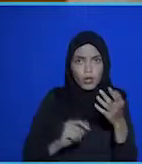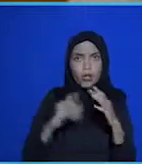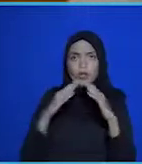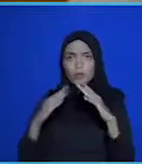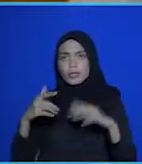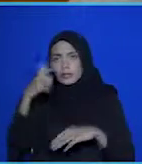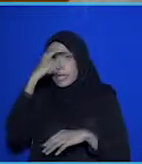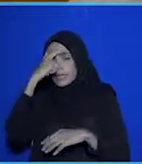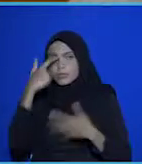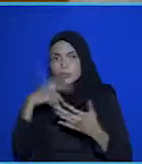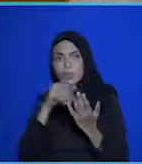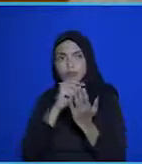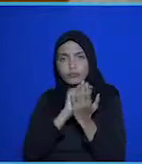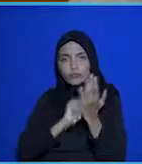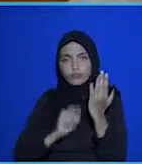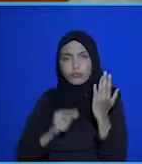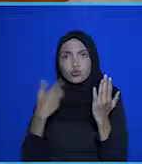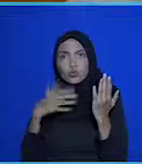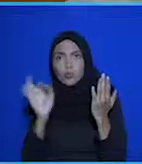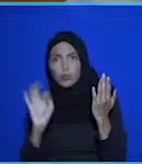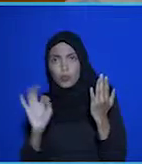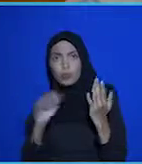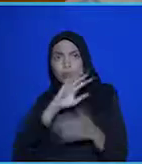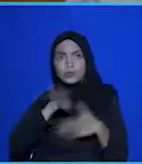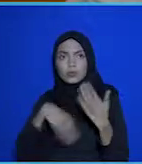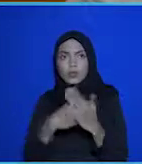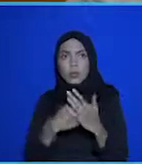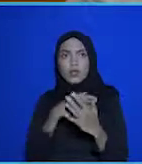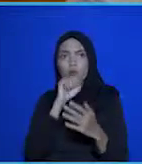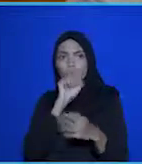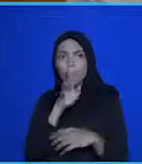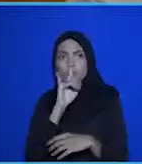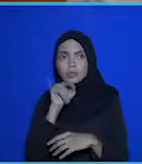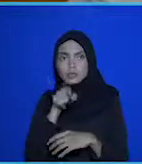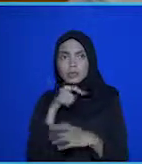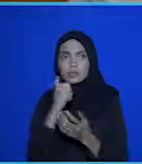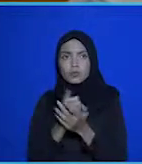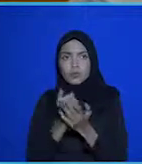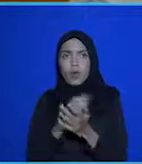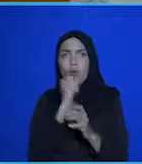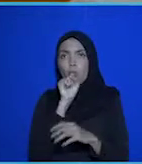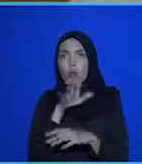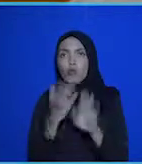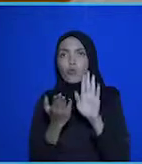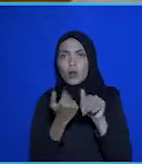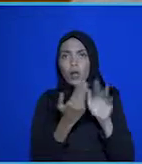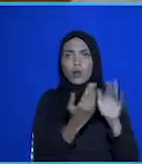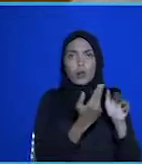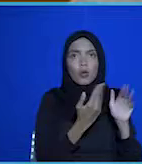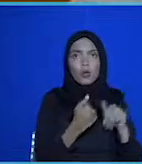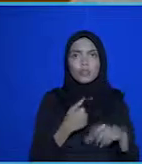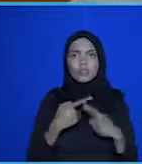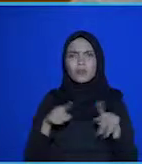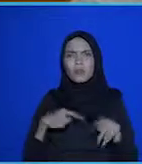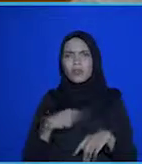rumah sakit sudah diaudit. Nah, semua itu, ini kita ngomong begini itu sebetulnya udah berkali-kali. Cuma